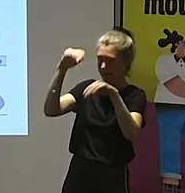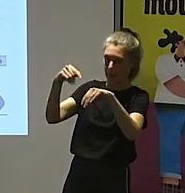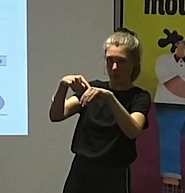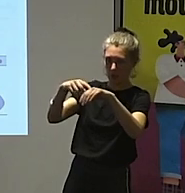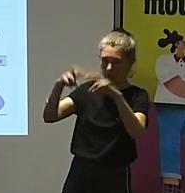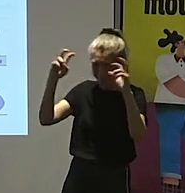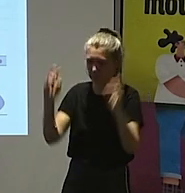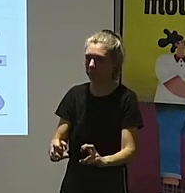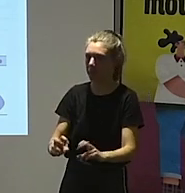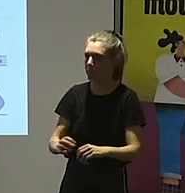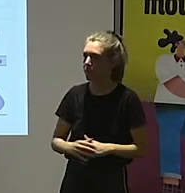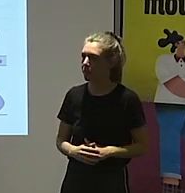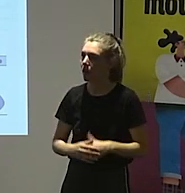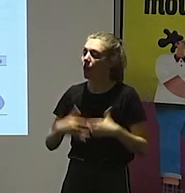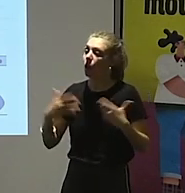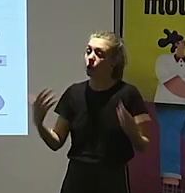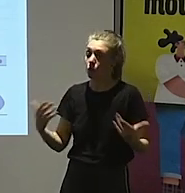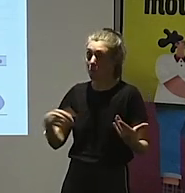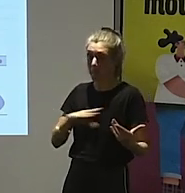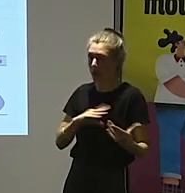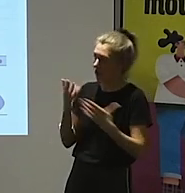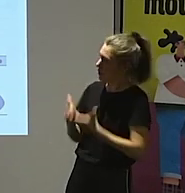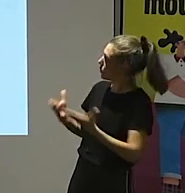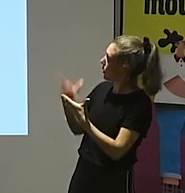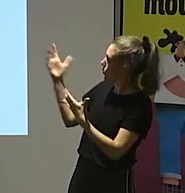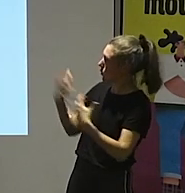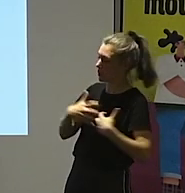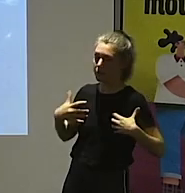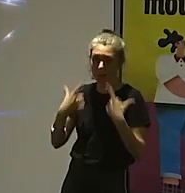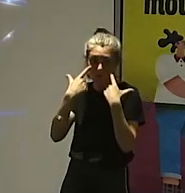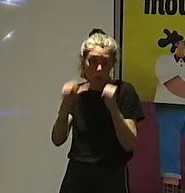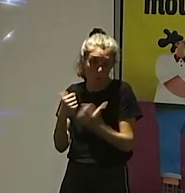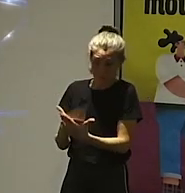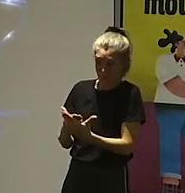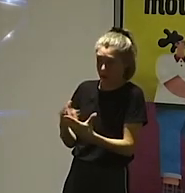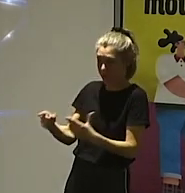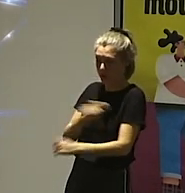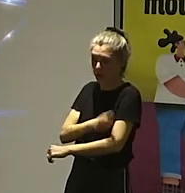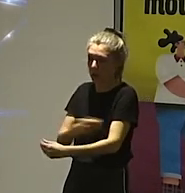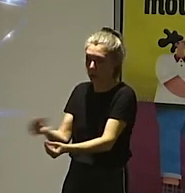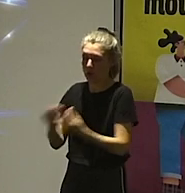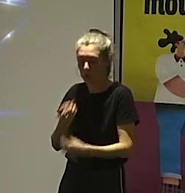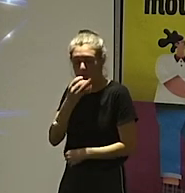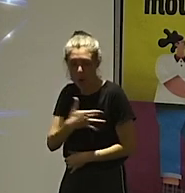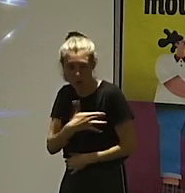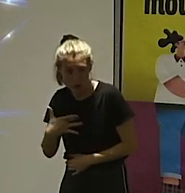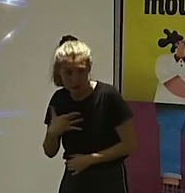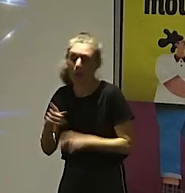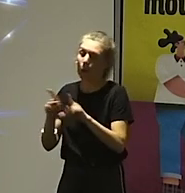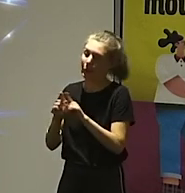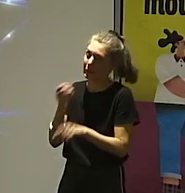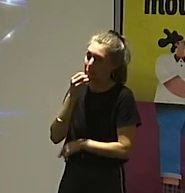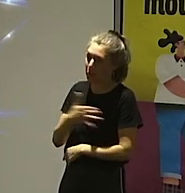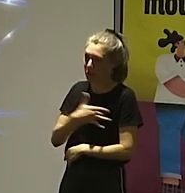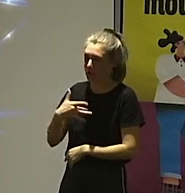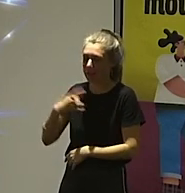l'étude auparavant. Donc avec tous ces éléments-là, il y a de quoi vraiment dire que le sport, c'est bon pour la santé et surtout la santé mentale, un esprit sain dans